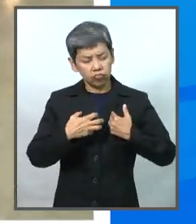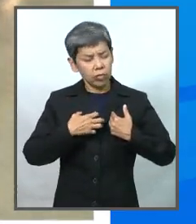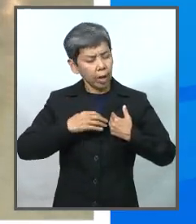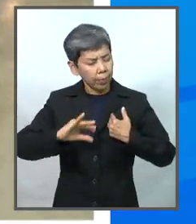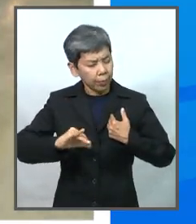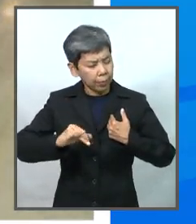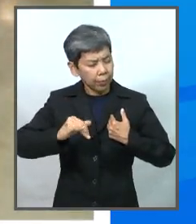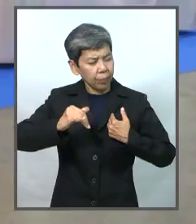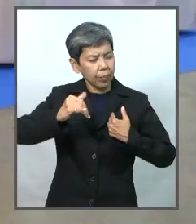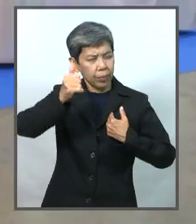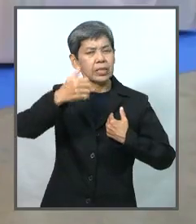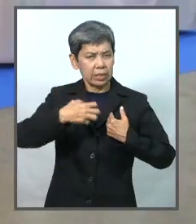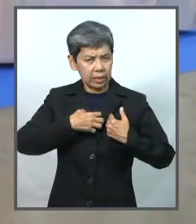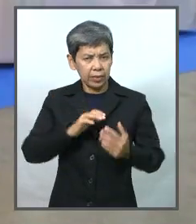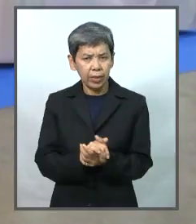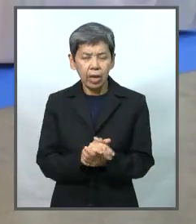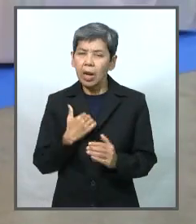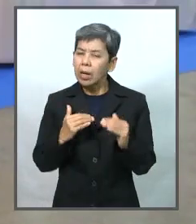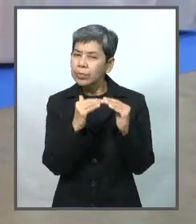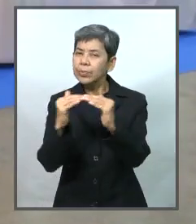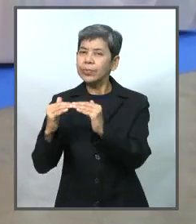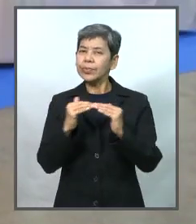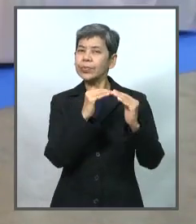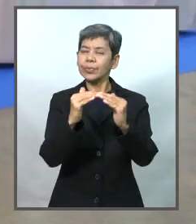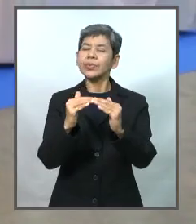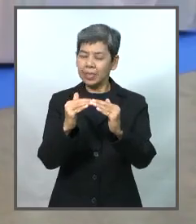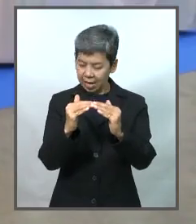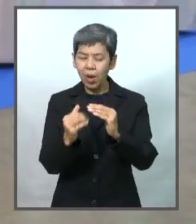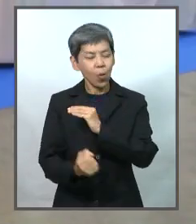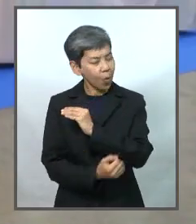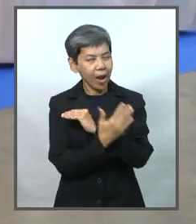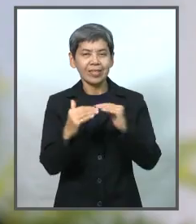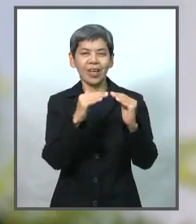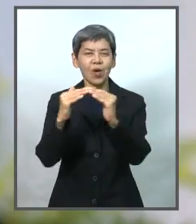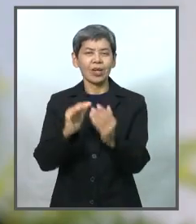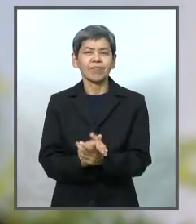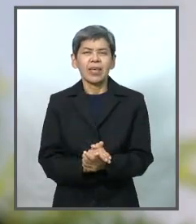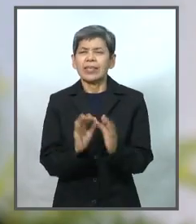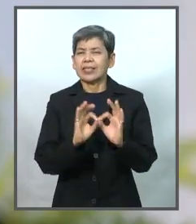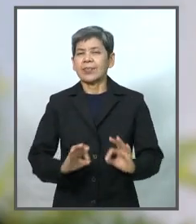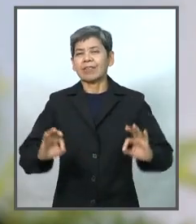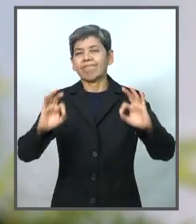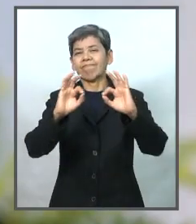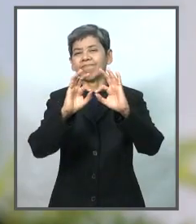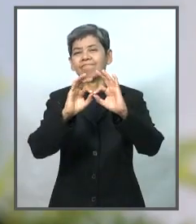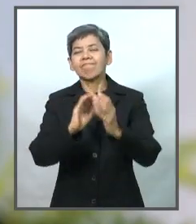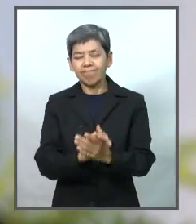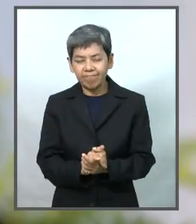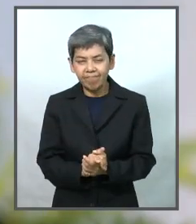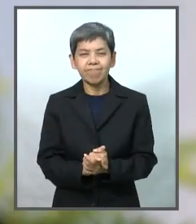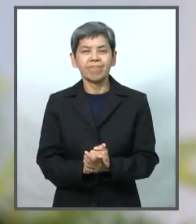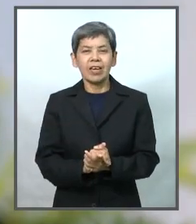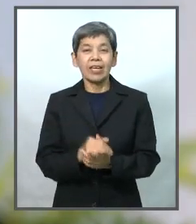จะดีขึ้นมากๆและการจะเคียงข้างพวกเราไปได้ในทุกโอกาสดังนั้นสำคัญอย่างยิ่ง